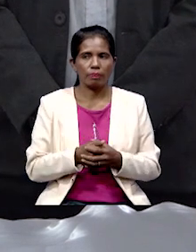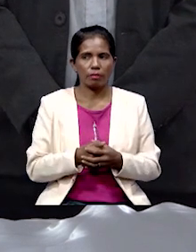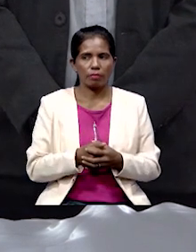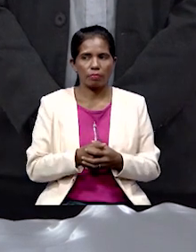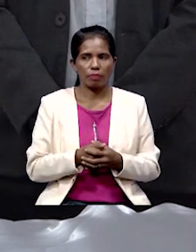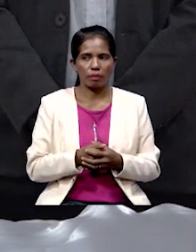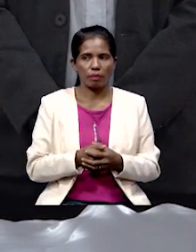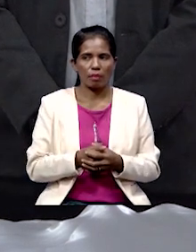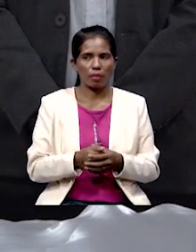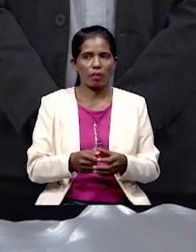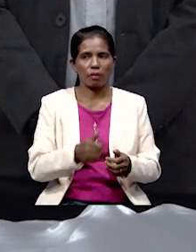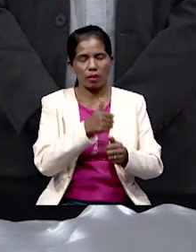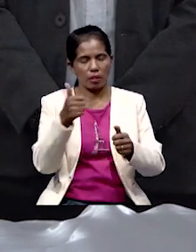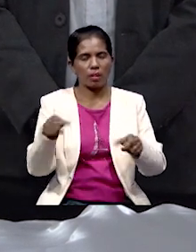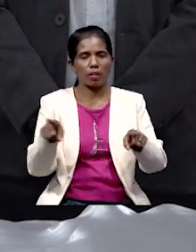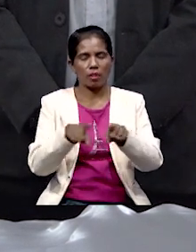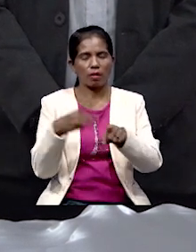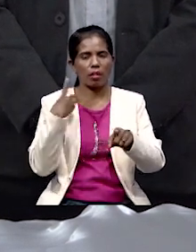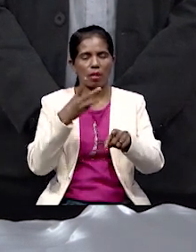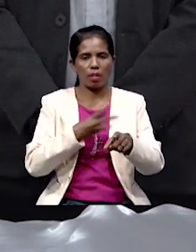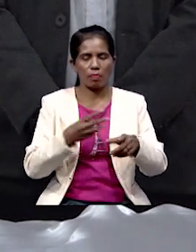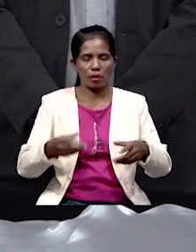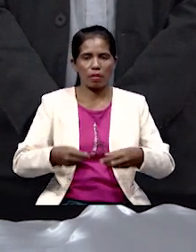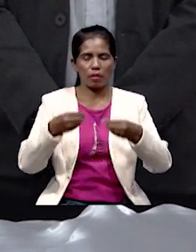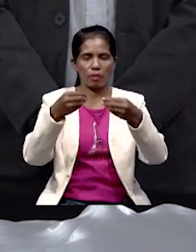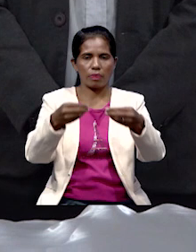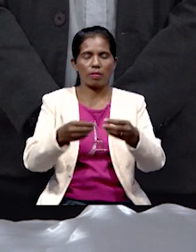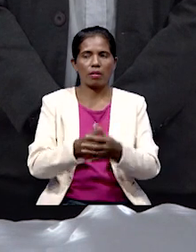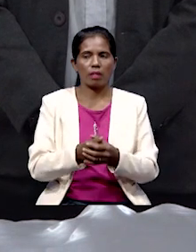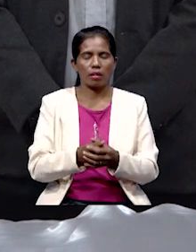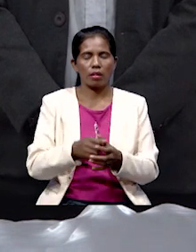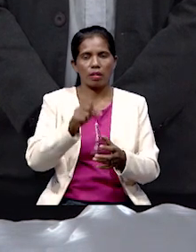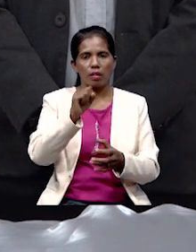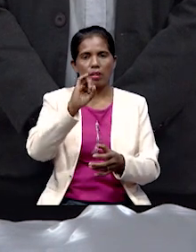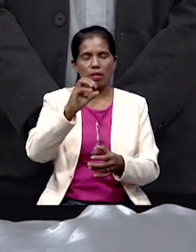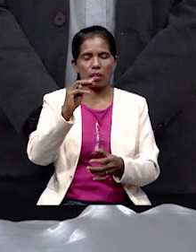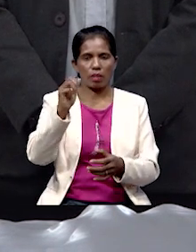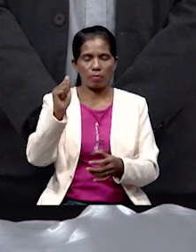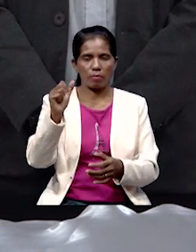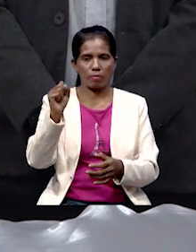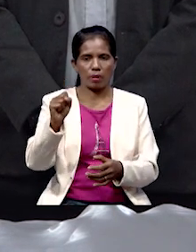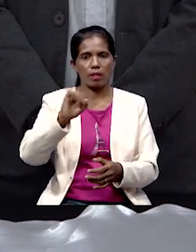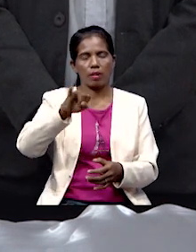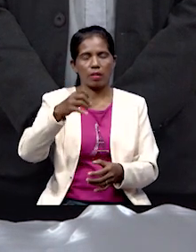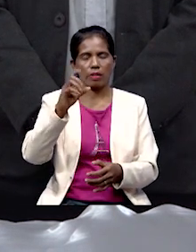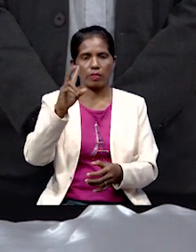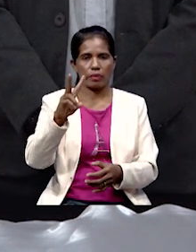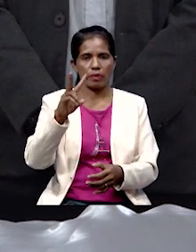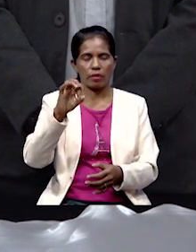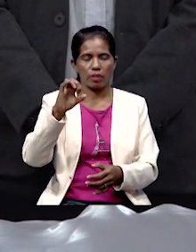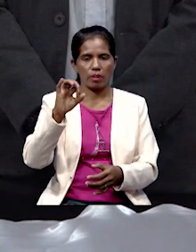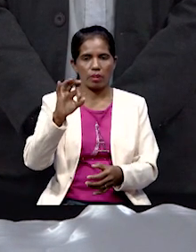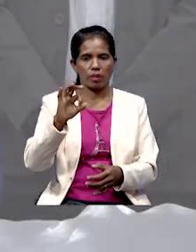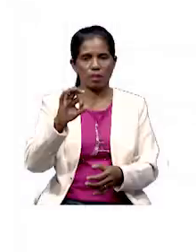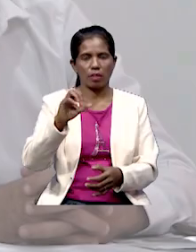tu potensial si reseluk mak ami se ofrese mak simas jiwa legasi, CG fix link no